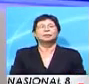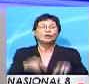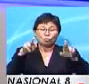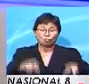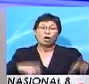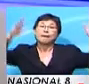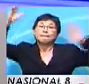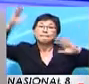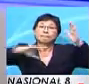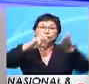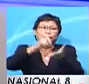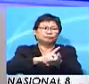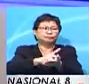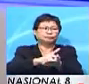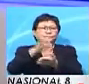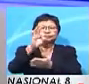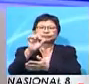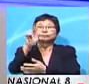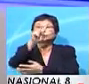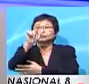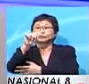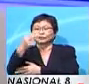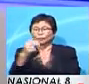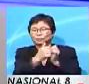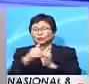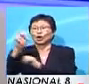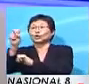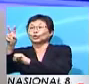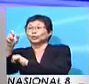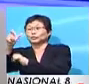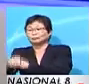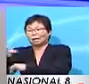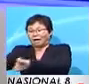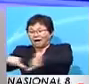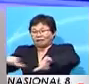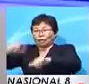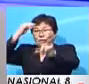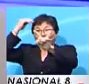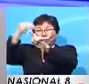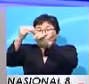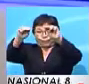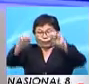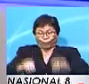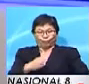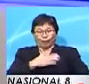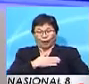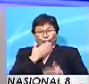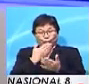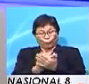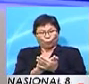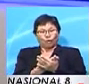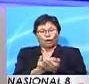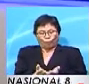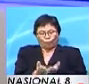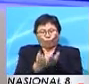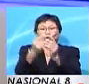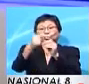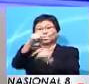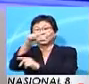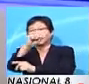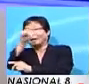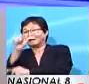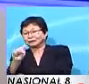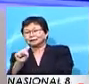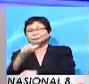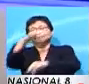Rakyat Malaysia, Dr. Fauziah Mohamad Hassan bersama 12 lagi aktivis misi kemanusiaan Women's Boat to Gaza yang ditahan rejim